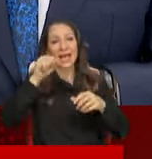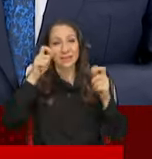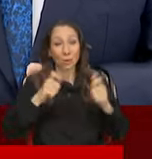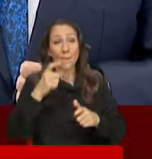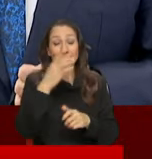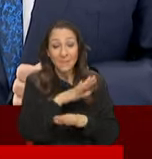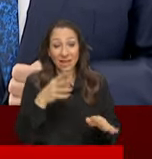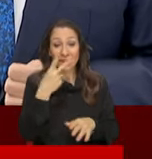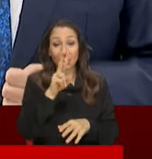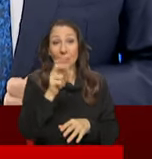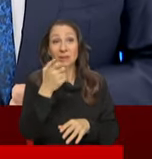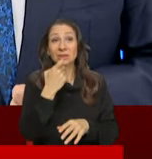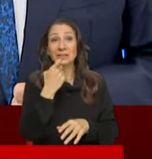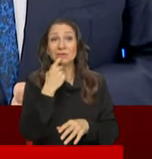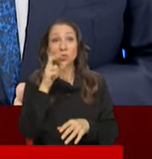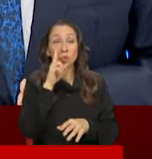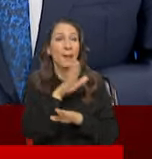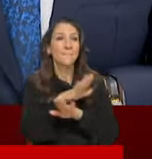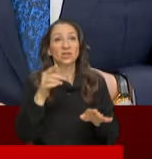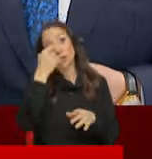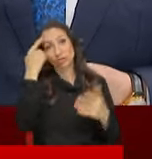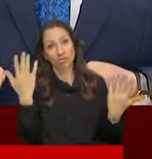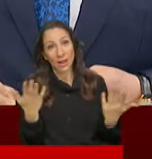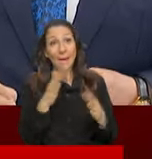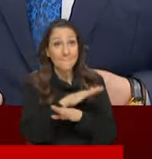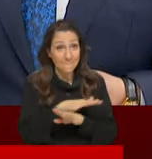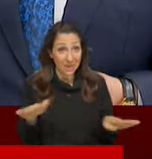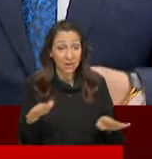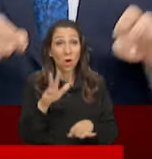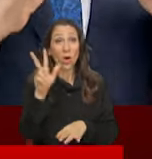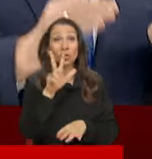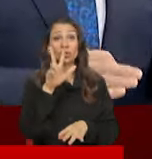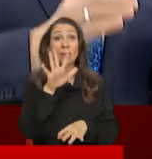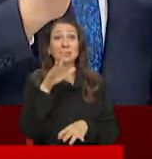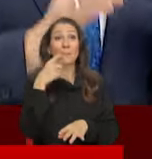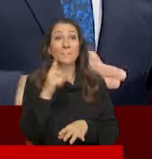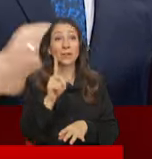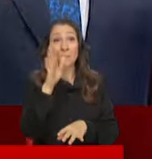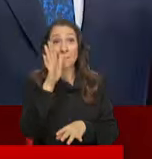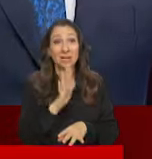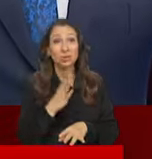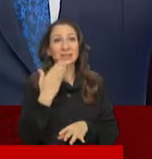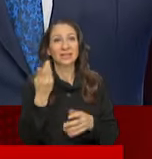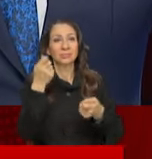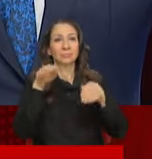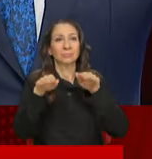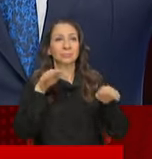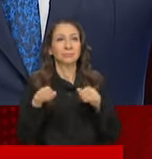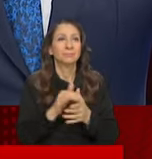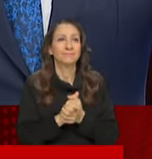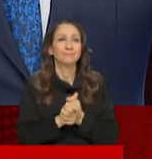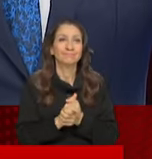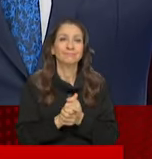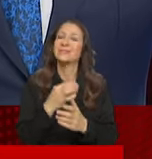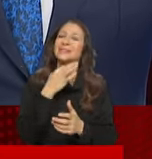2026 sonu itibariyle bitiriyoruz Allah nasip ederse bittiğinde 35.500 genci istihdam ediyoruz efendim